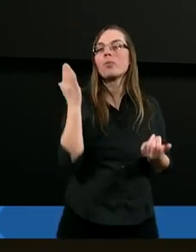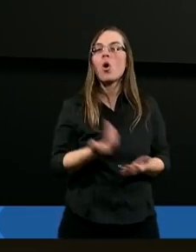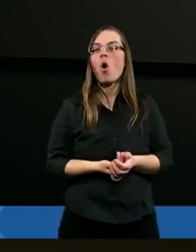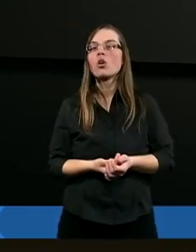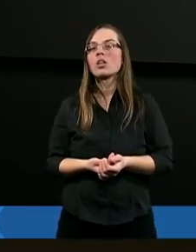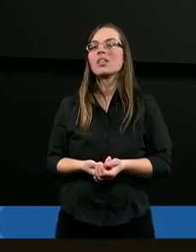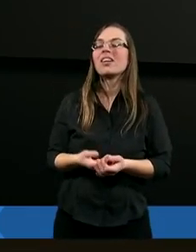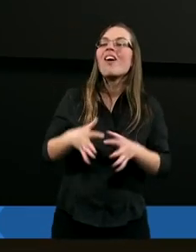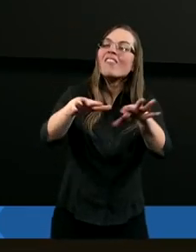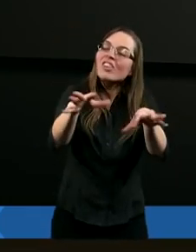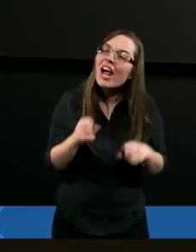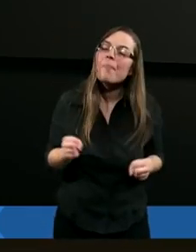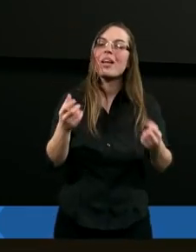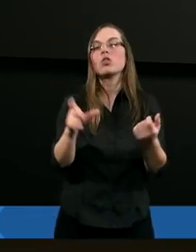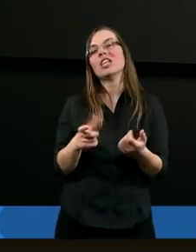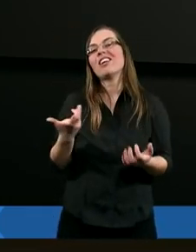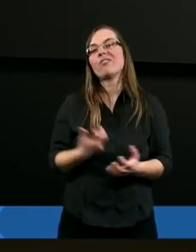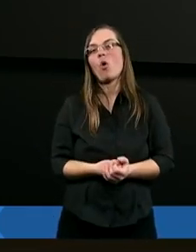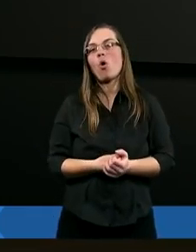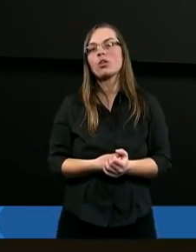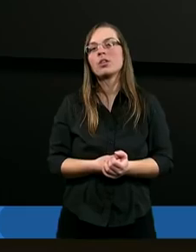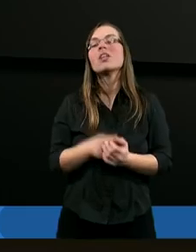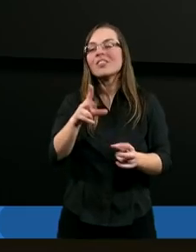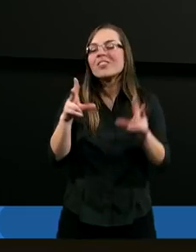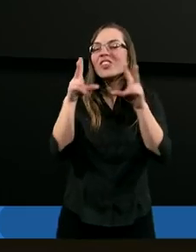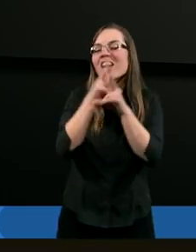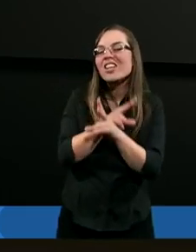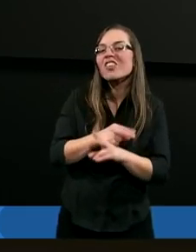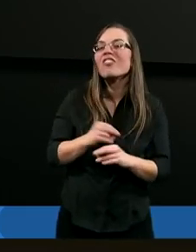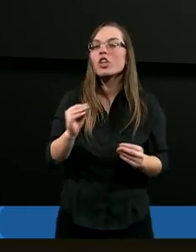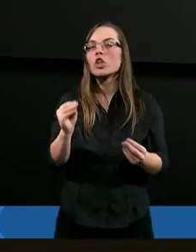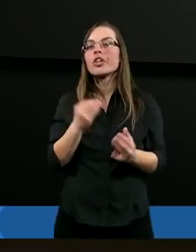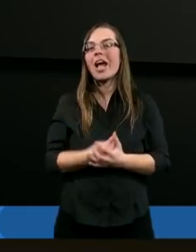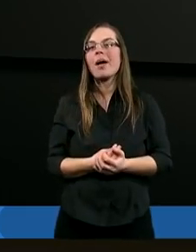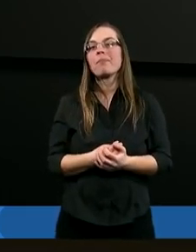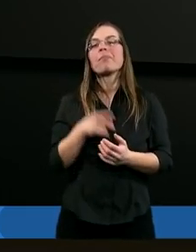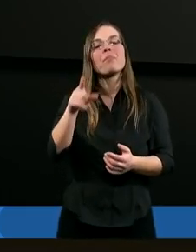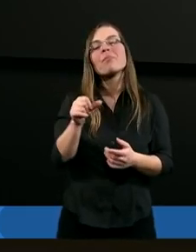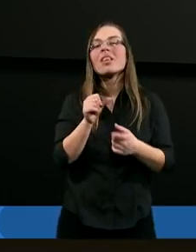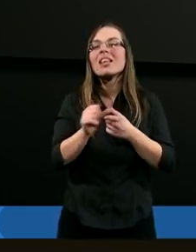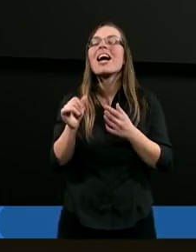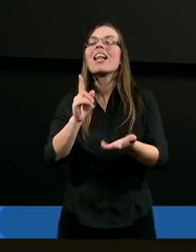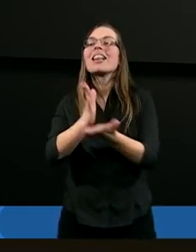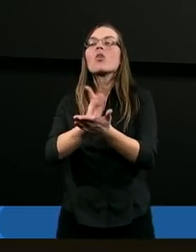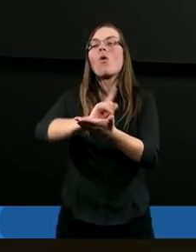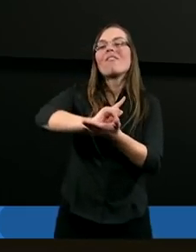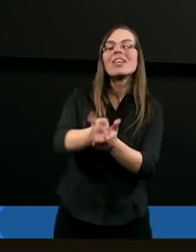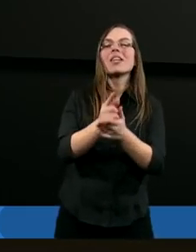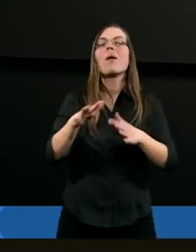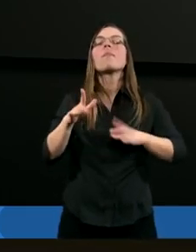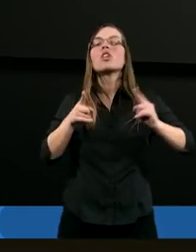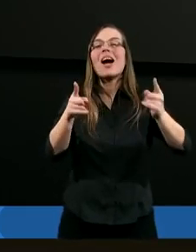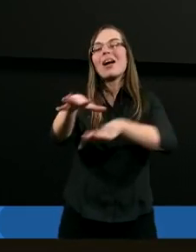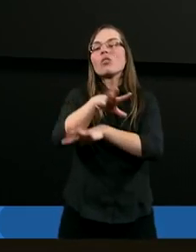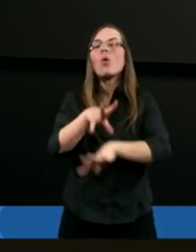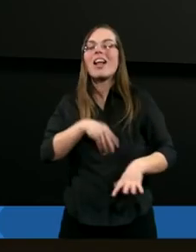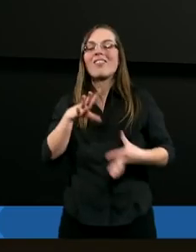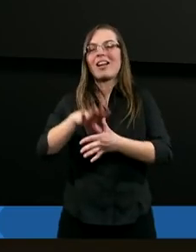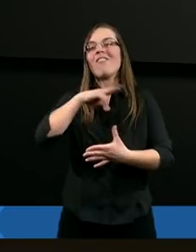dobroć, wstrzemięźliwość, to rzeczywiście jest tylko wynikiem działania Ducha